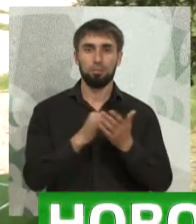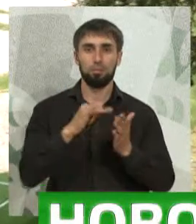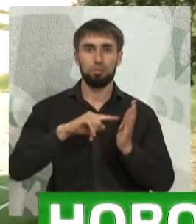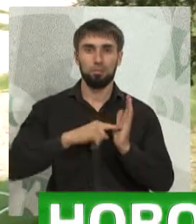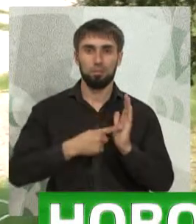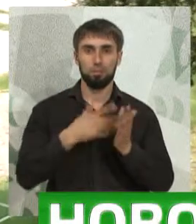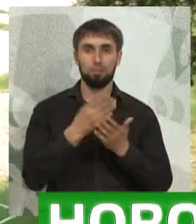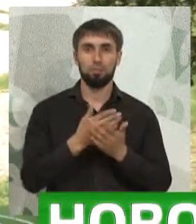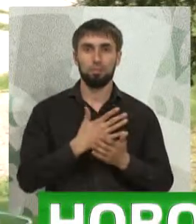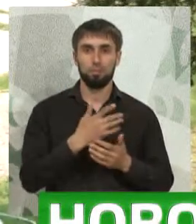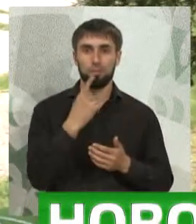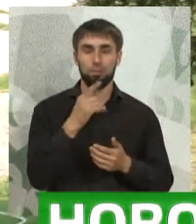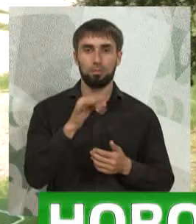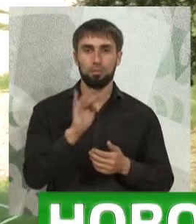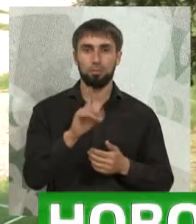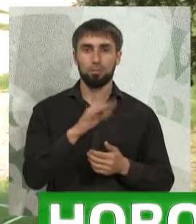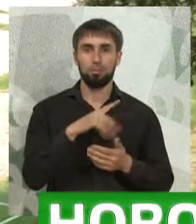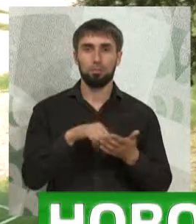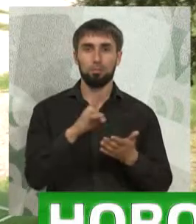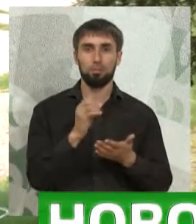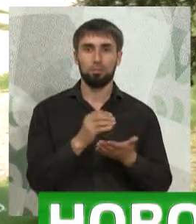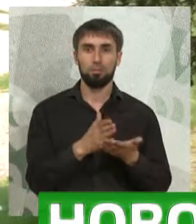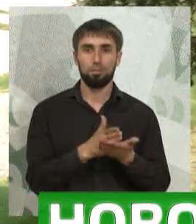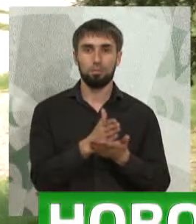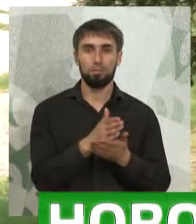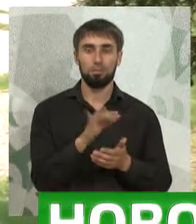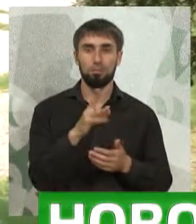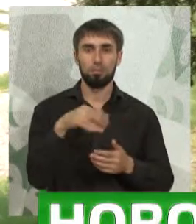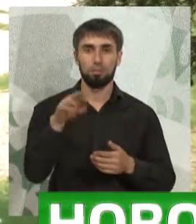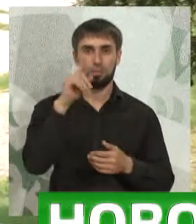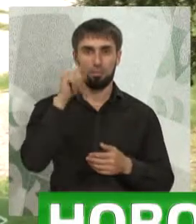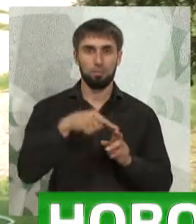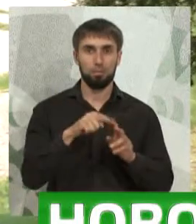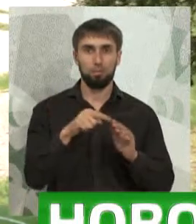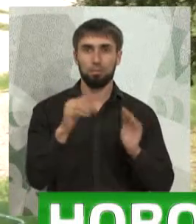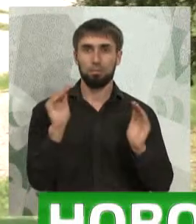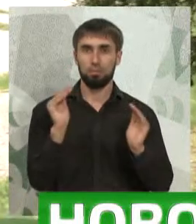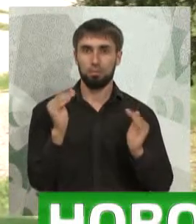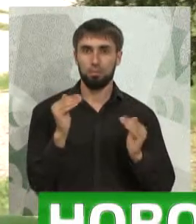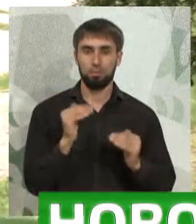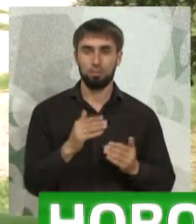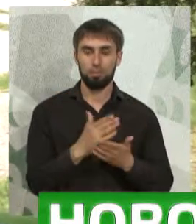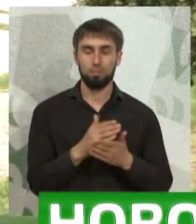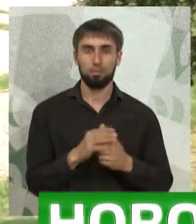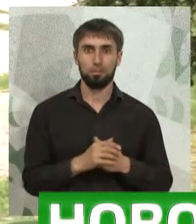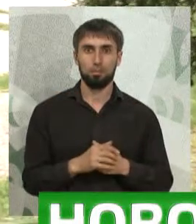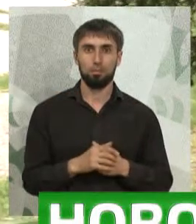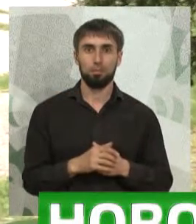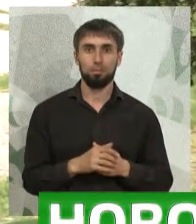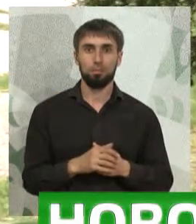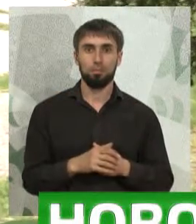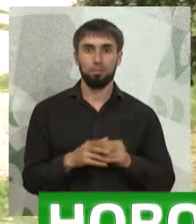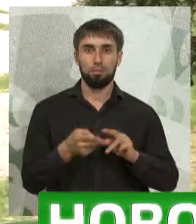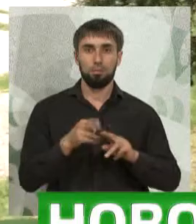приумножать наш язык, чтобы он не вышел. Сейчас, как мы знаем, он на нищей стадии, чтобы он более был высок.